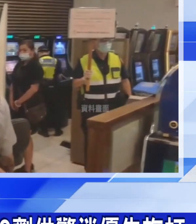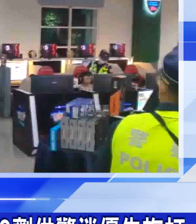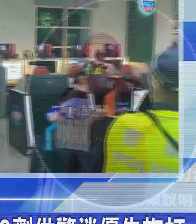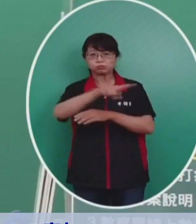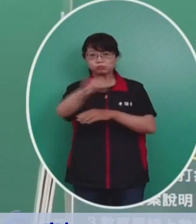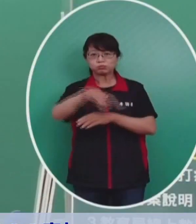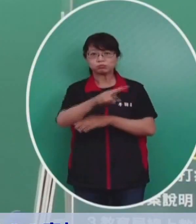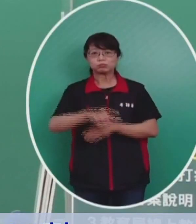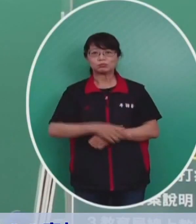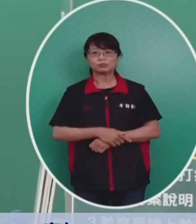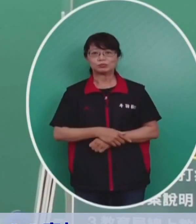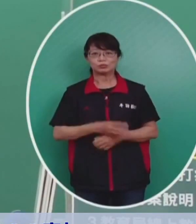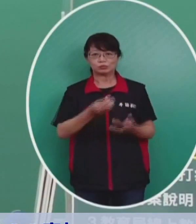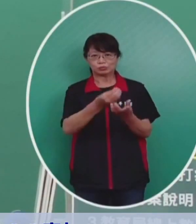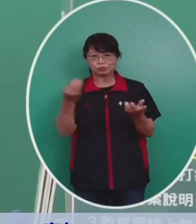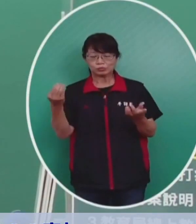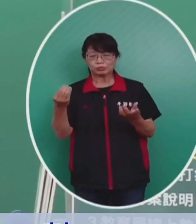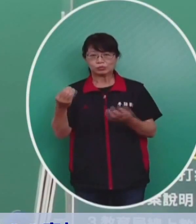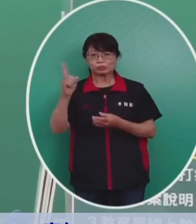分配到各地了。台南市在记者会中宣布，分配到了1.3万剂疫苗，会先拨出1300剂给前线的警消人员优先施打。不过，为了避免群聚感染，卫生局会主动派人前往帮警消人员打疫苗。